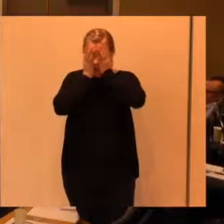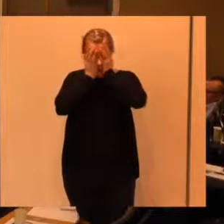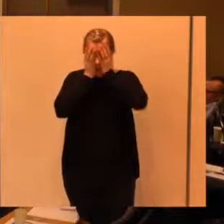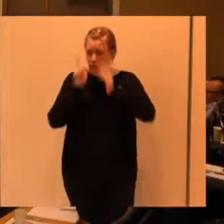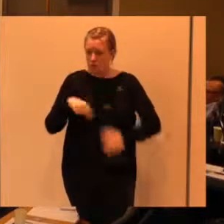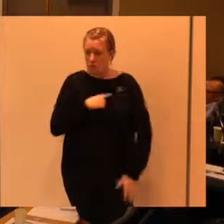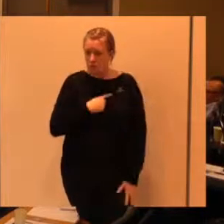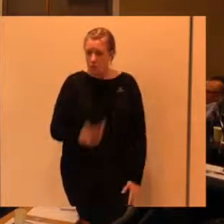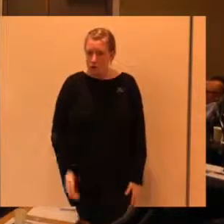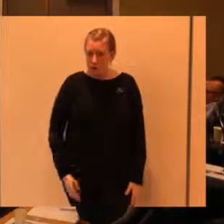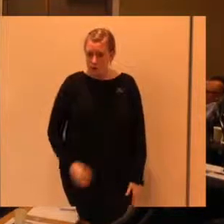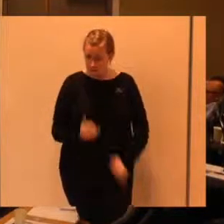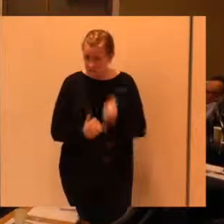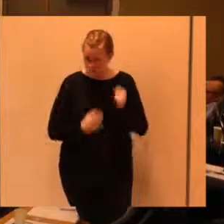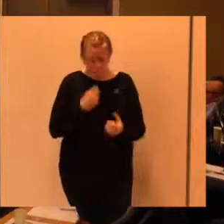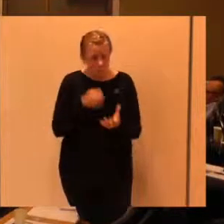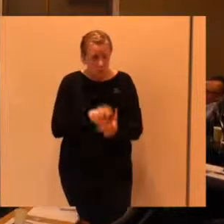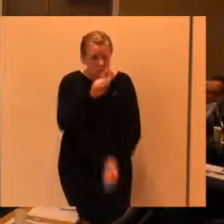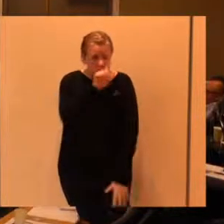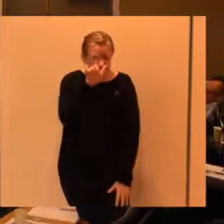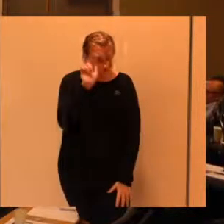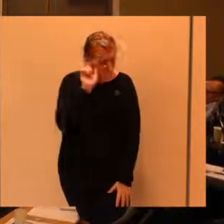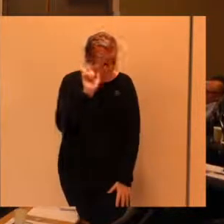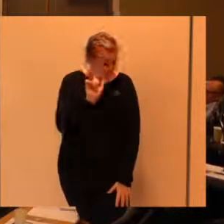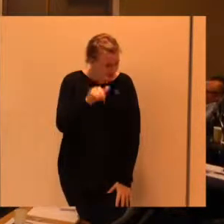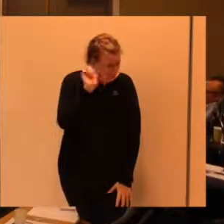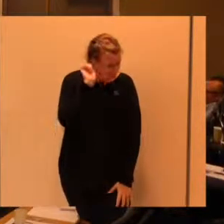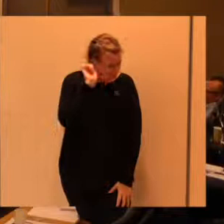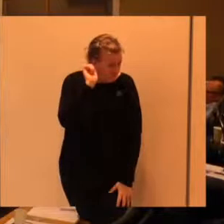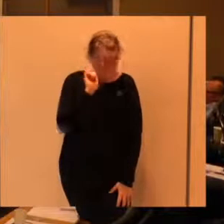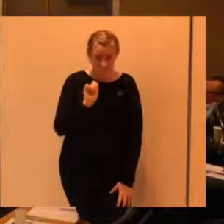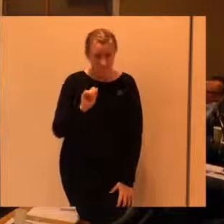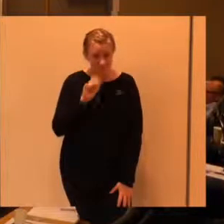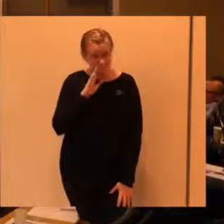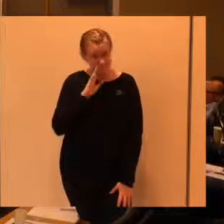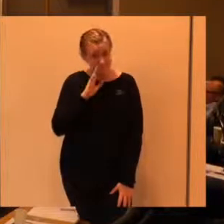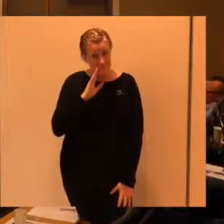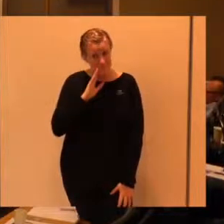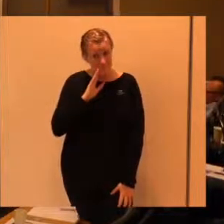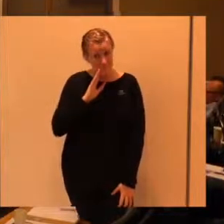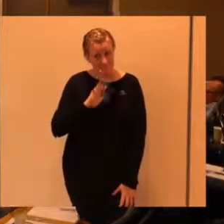Ta in. Och så till slut bestämma sig för vad ska jag klicka på. Det är ganska jobbigt.